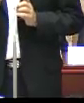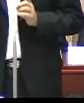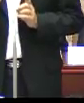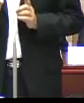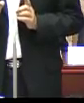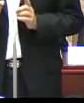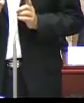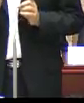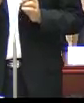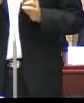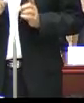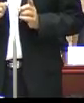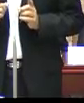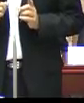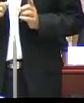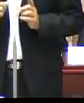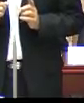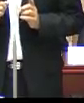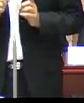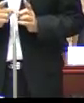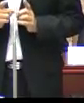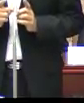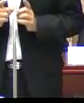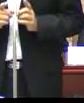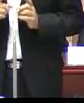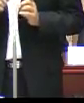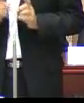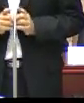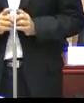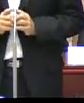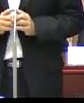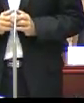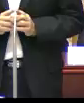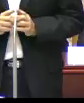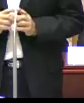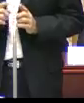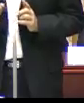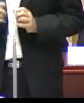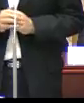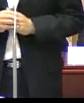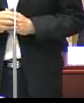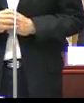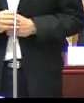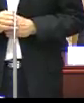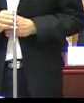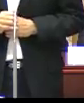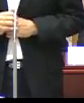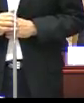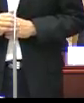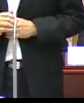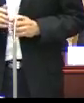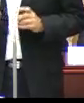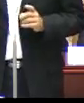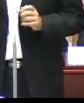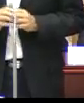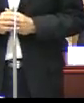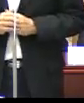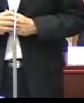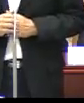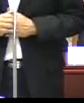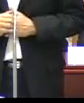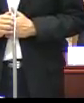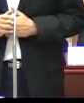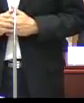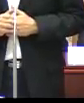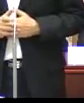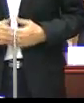节期间短时间限制时段，而且有保全人员来做维护的话，我